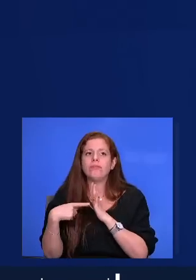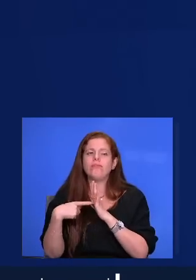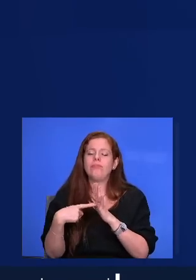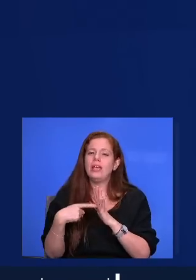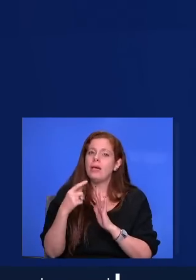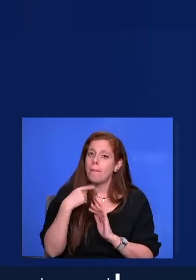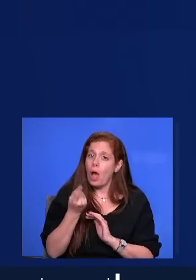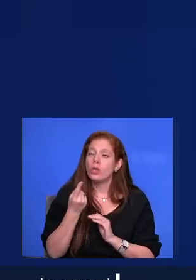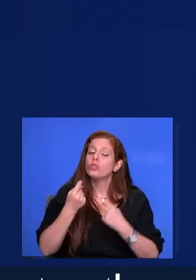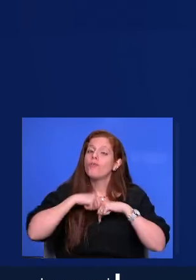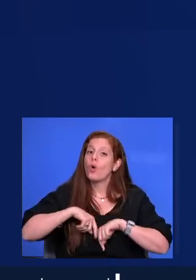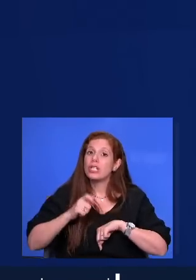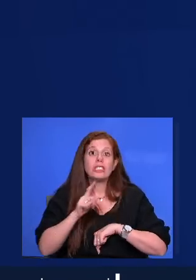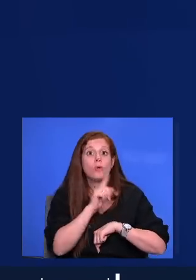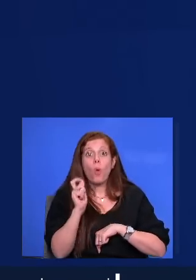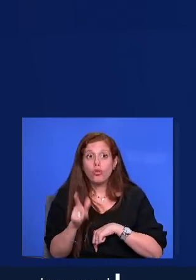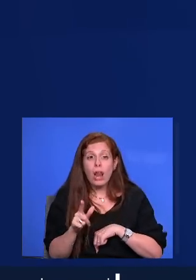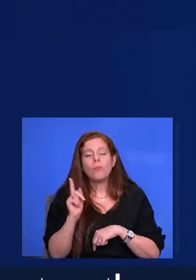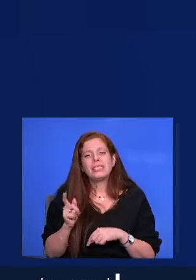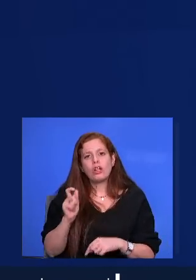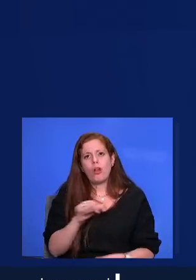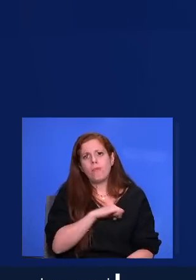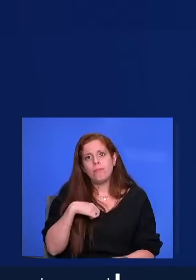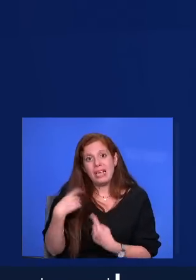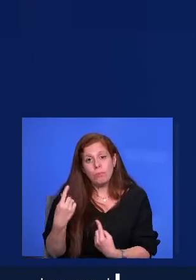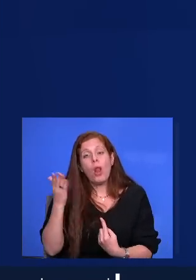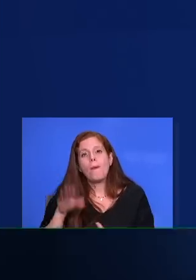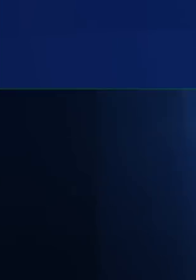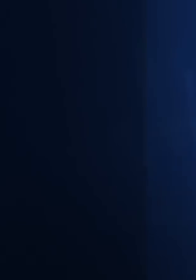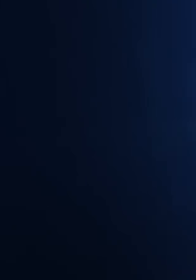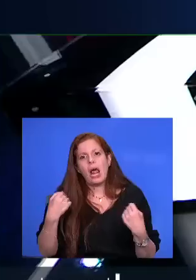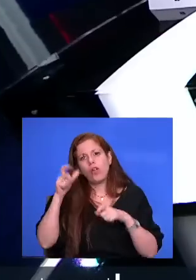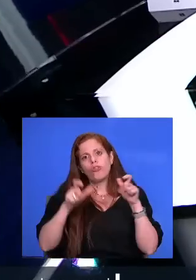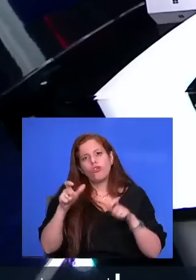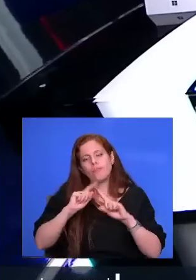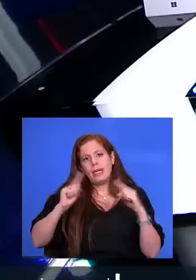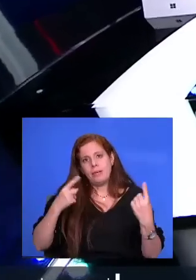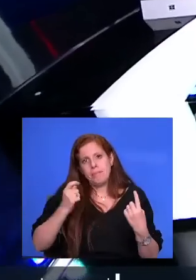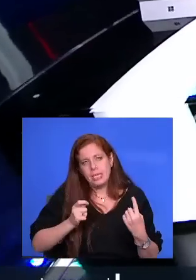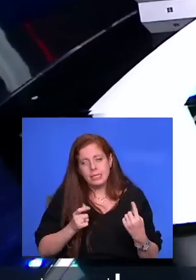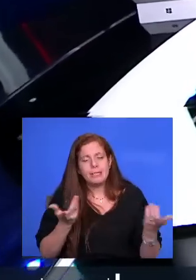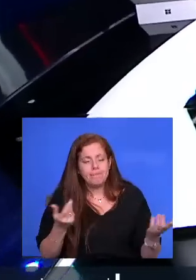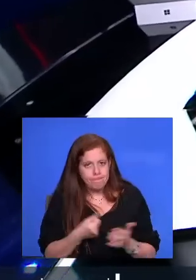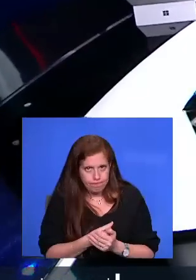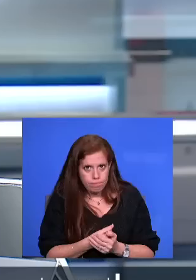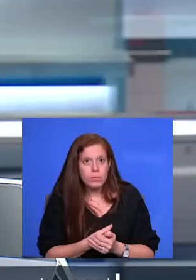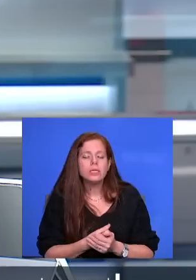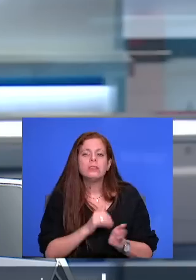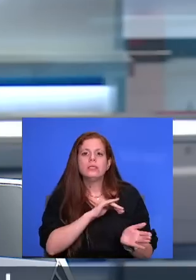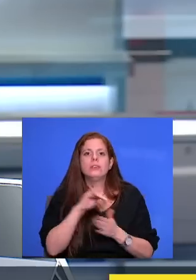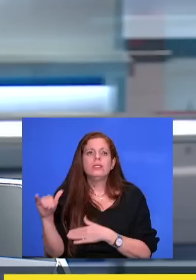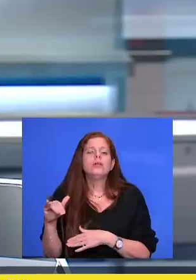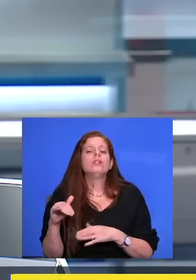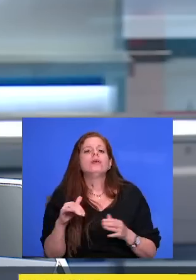ולא יבוטלו ישלם את הדוחות מכיסו, למרות התקלה של גורמים בכנסת. עד כאן בעניין הזה. עכשיו לעניין